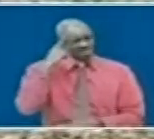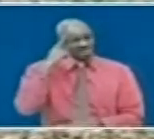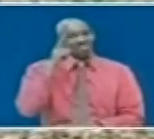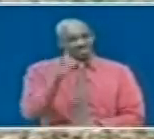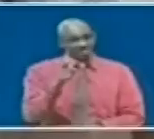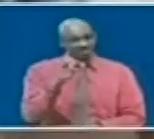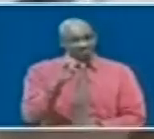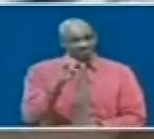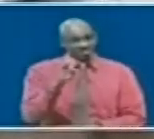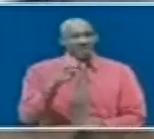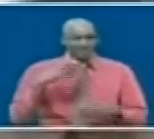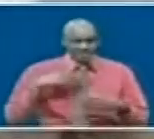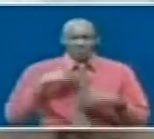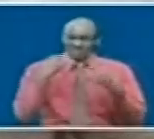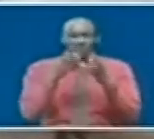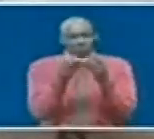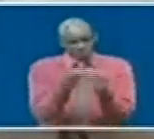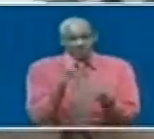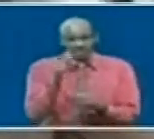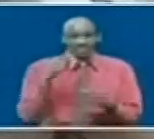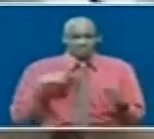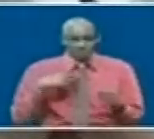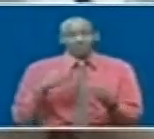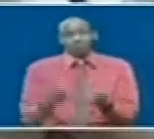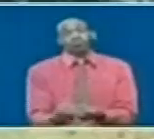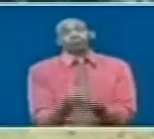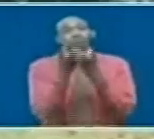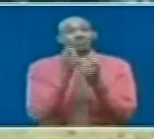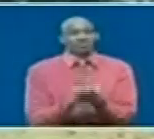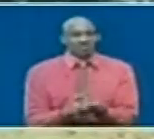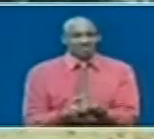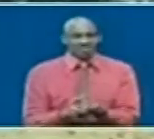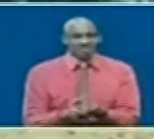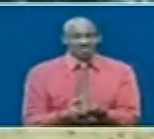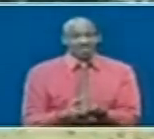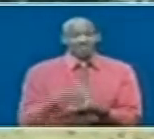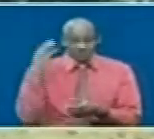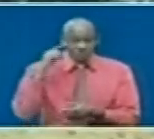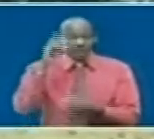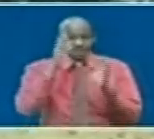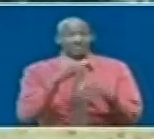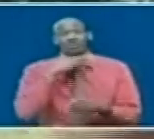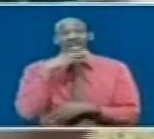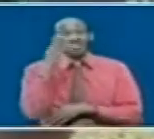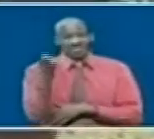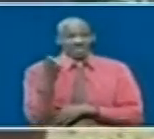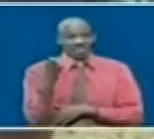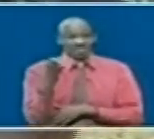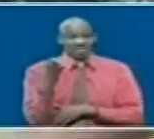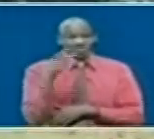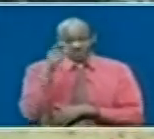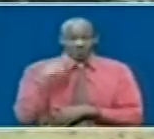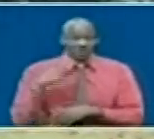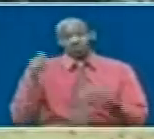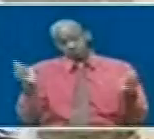huku wengine wakitafuta suluhu la kudumu kupitia tambiko. Tuwa ndiye semechi ndiye alikufia hapa, alikuwa anaenda